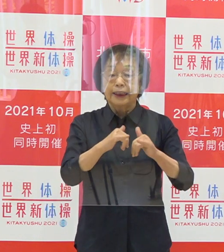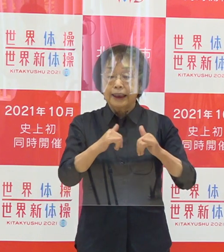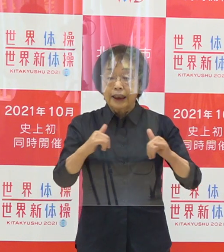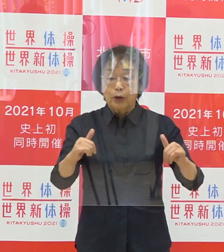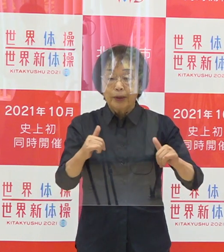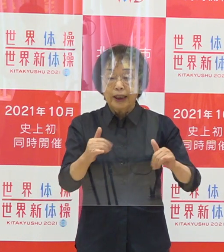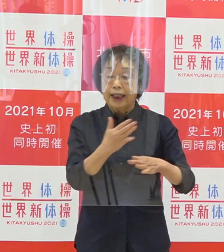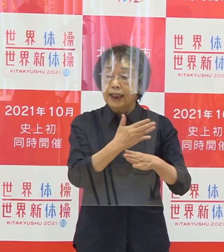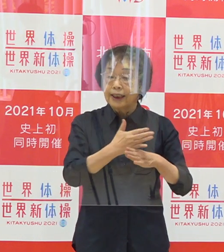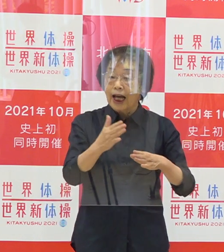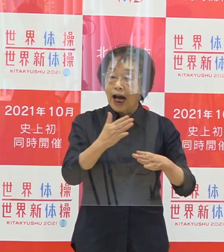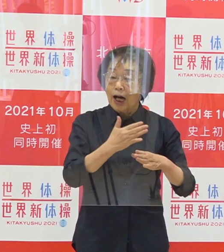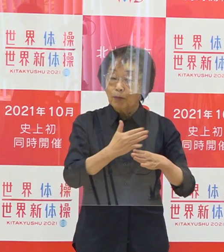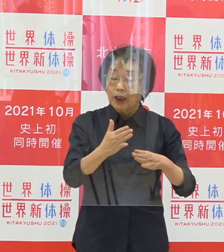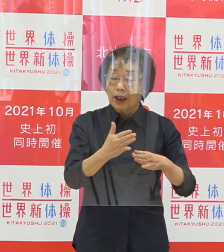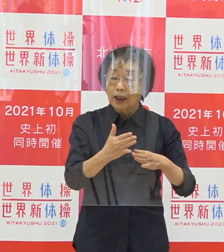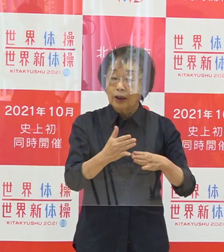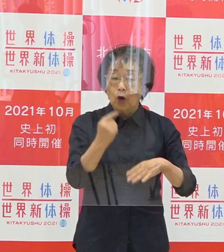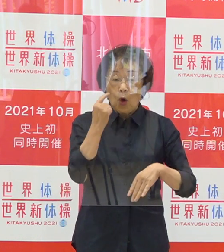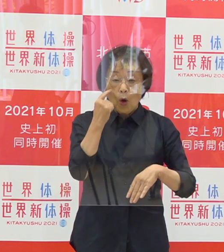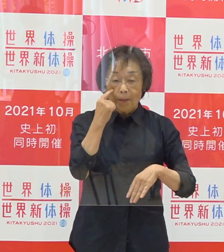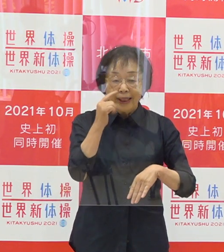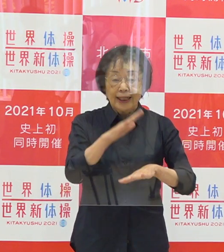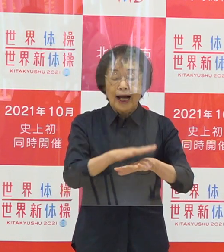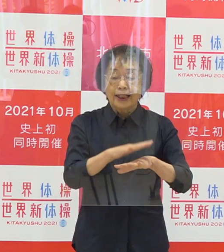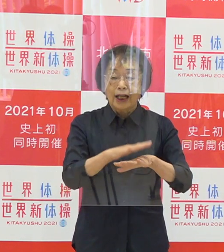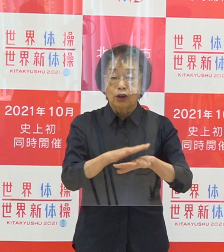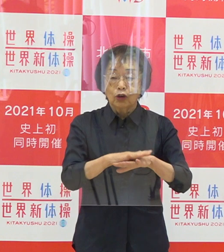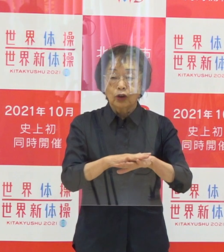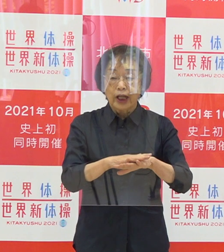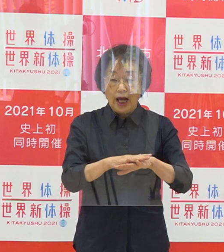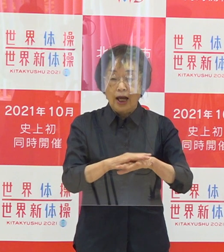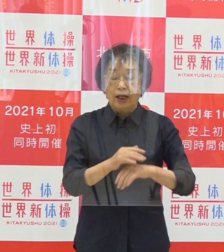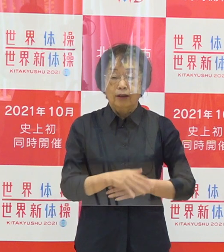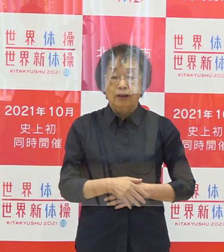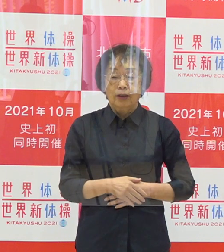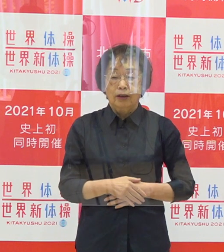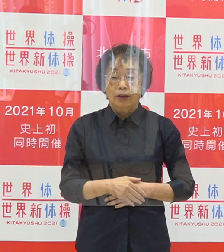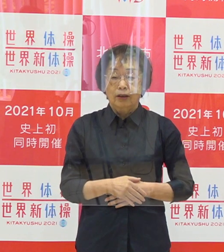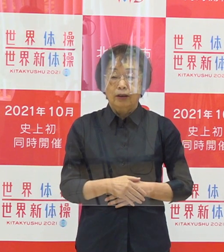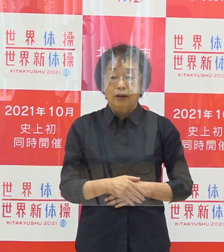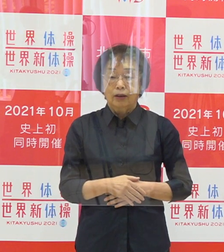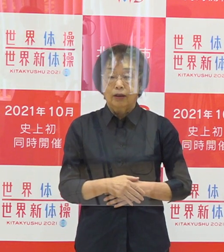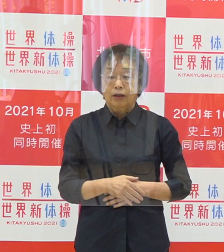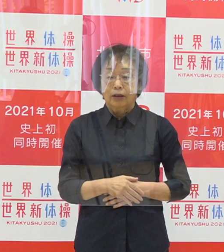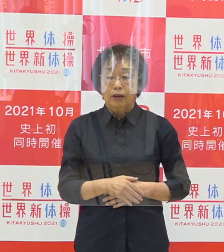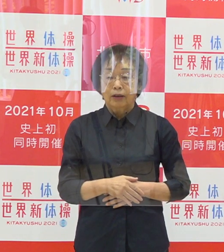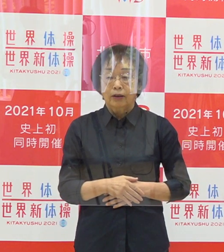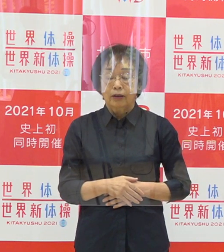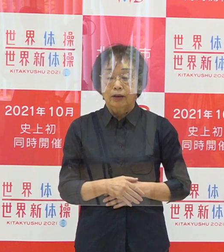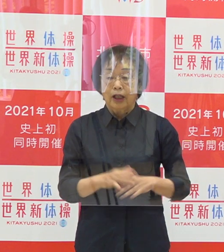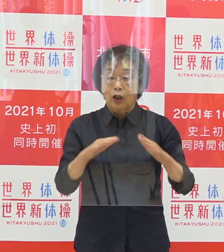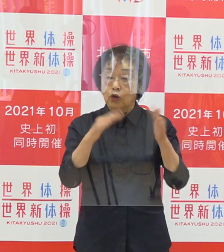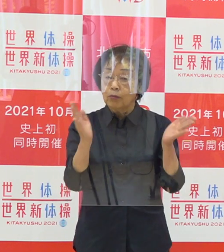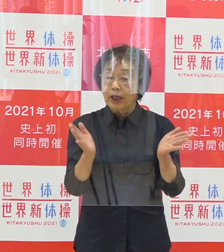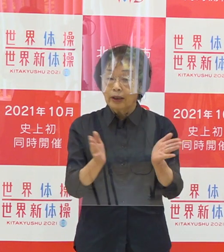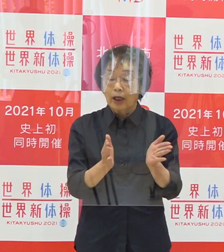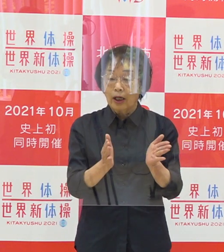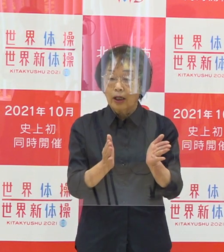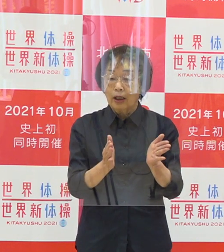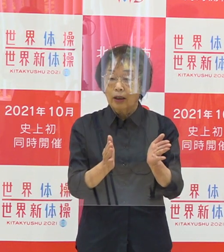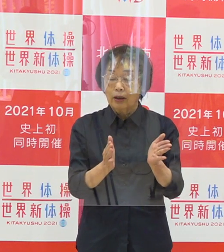で、ご質問させていただけたらと思います。公立幼稚園全て廃止するという方向